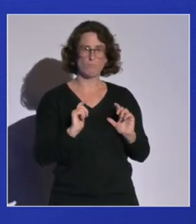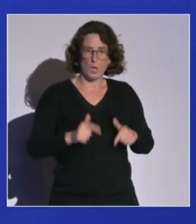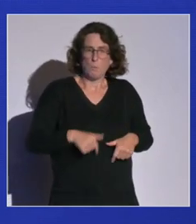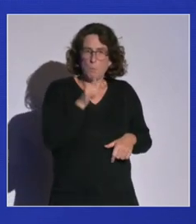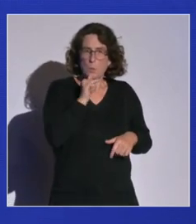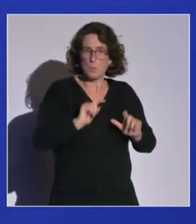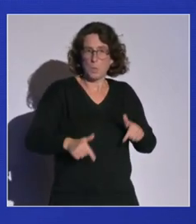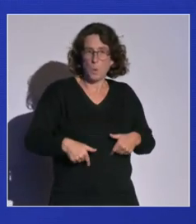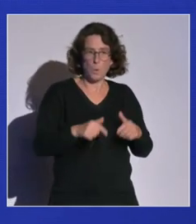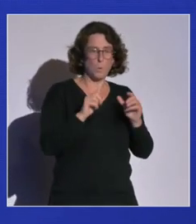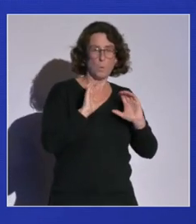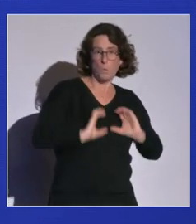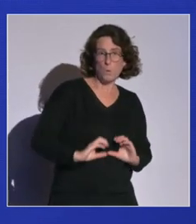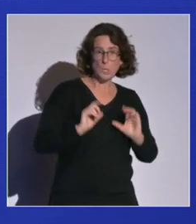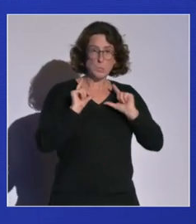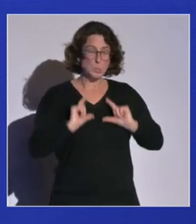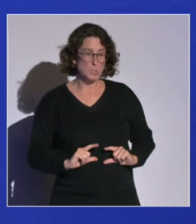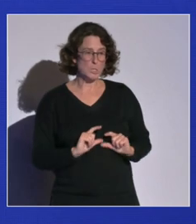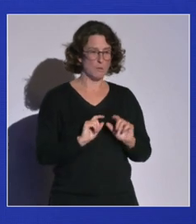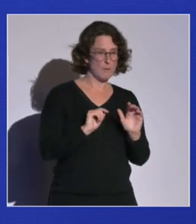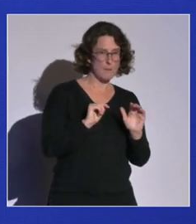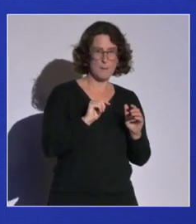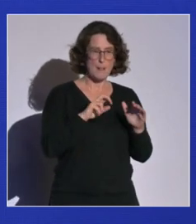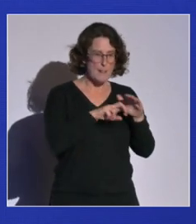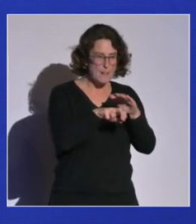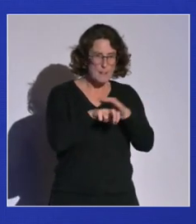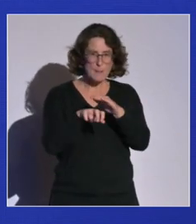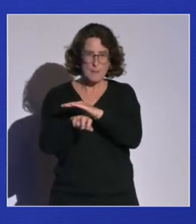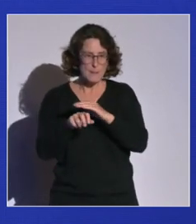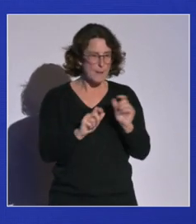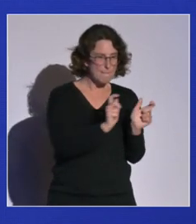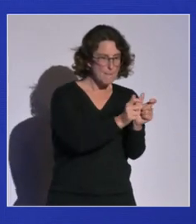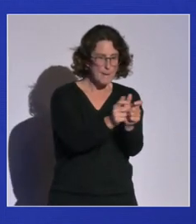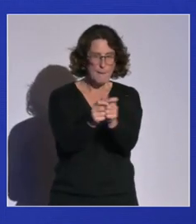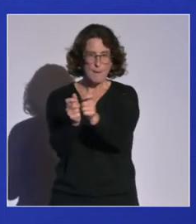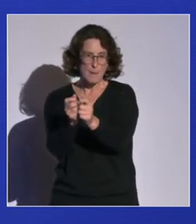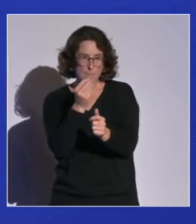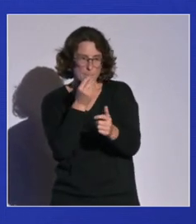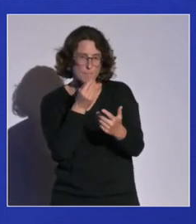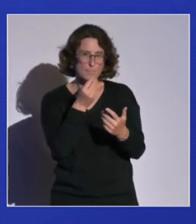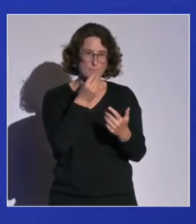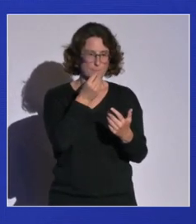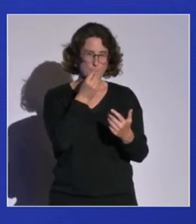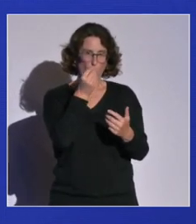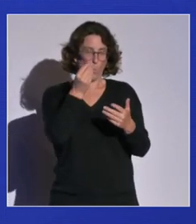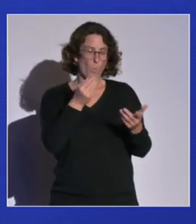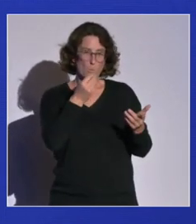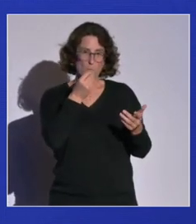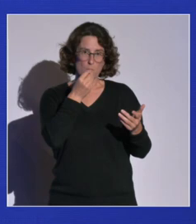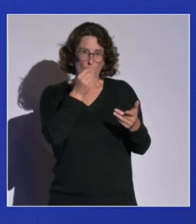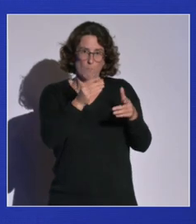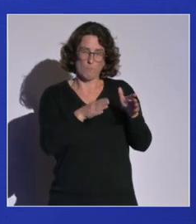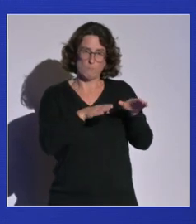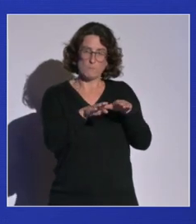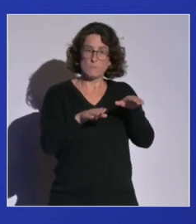lycée. Si on ne fait pas ça, autrefois ça s'appelait, il y a très longtemps, et dans un mouvement différent, les cahiers pédagogiques.